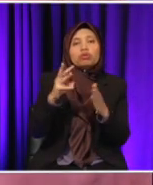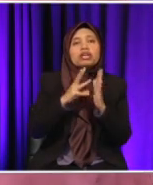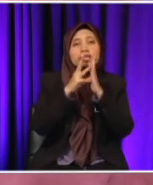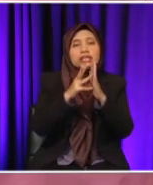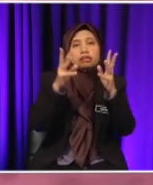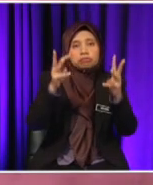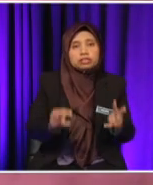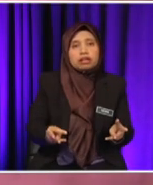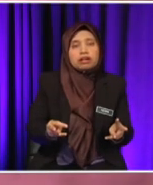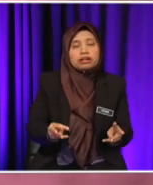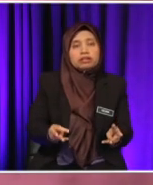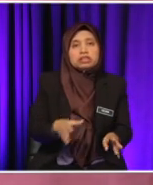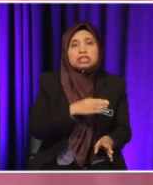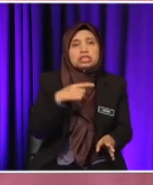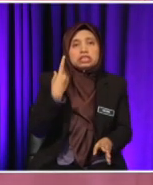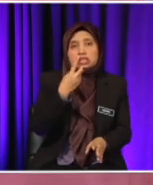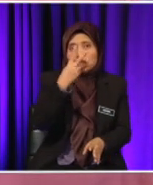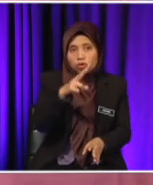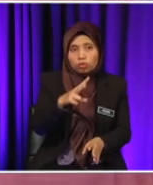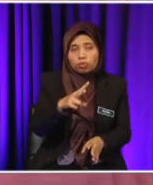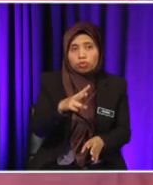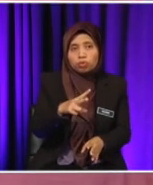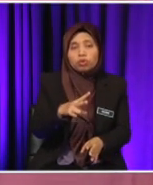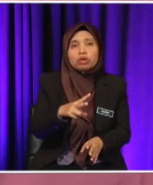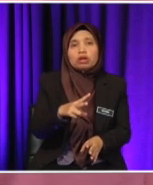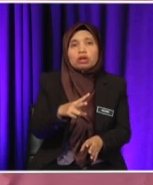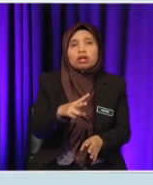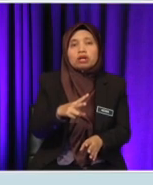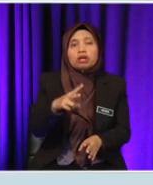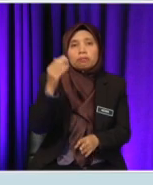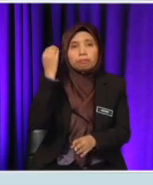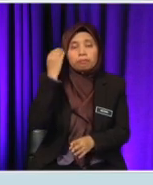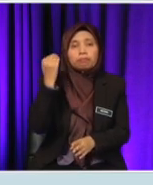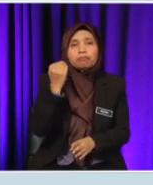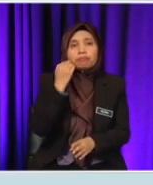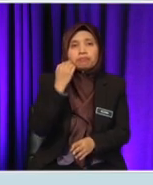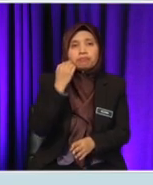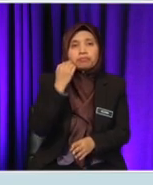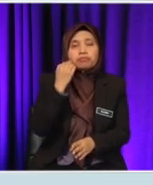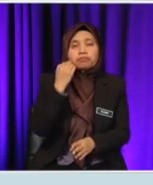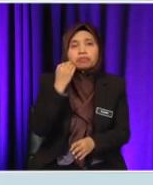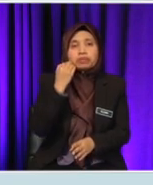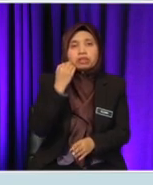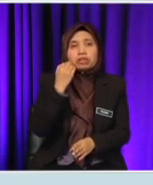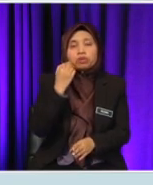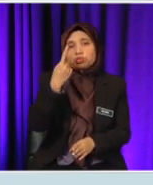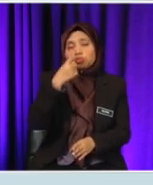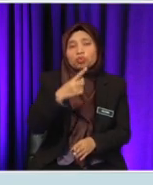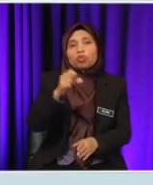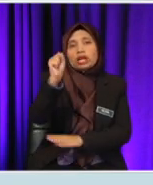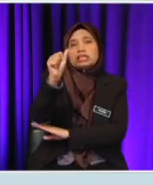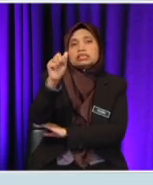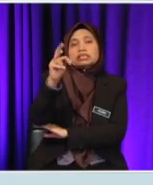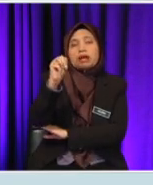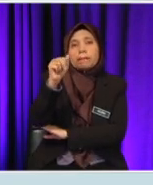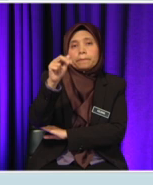kemudian kita lihat lagi dua pegunungan yang bijaksana pepaya memanfaatkan ilmu pengetahuan sebagai peluang untuk